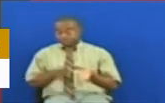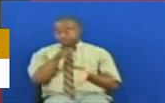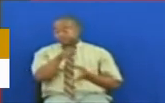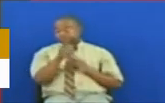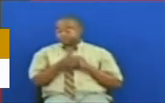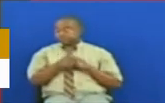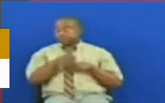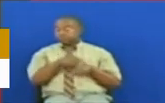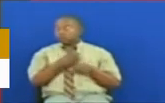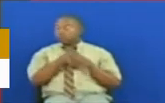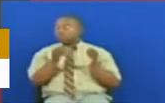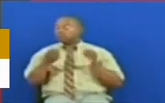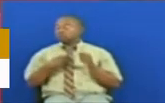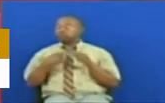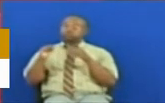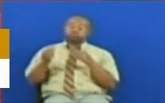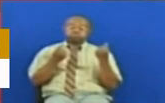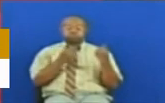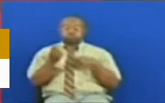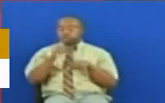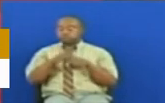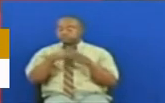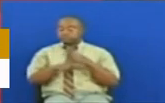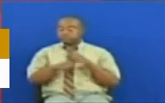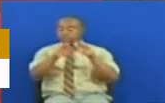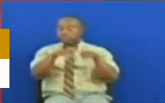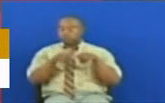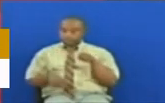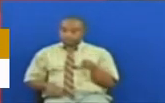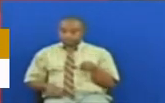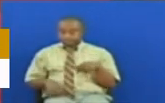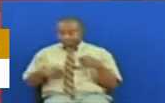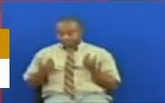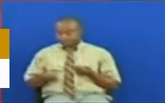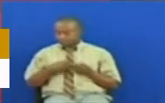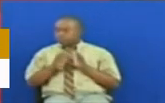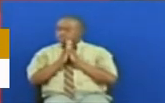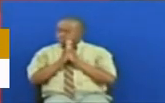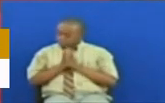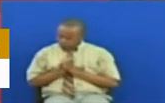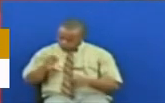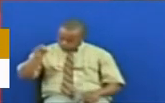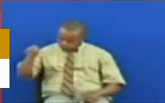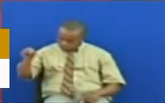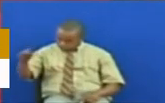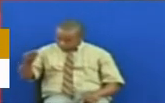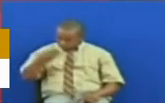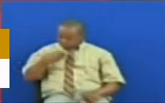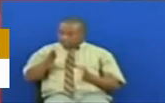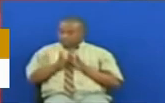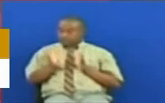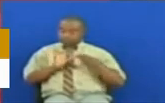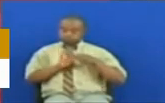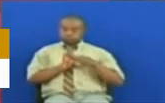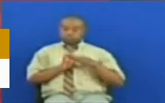siku nyingi toka nimeingia bungeni. Lakini vile vile nikushukuru sana Mheshimiwa Spika kwa kunipa nafasi vile vile kushiriki kwenye kamati yako